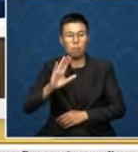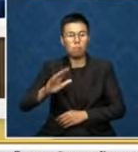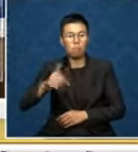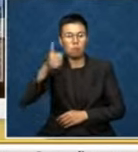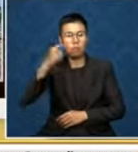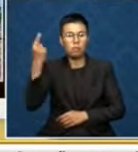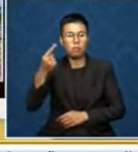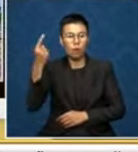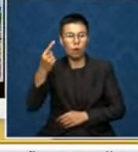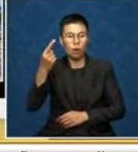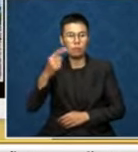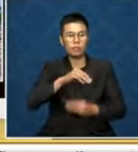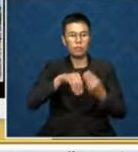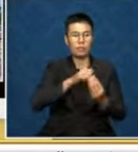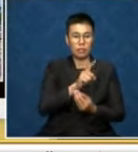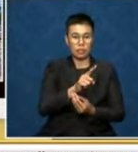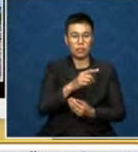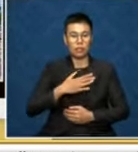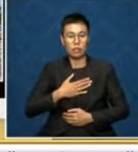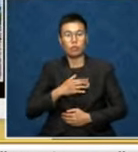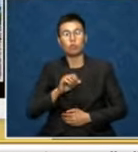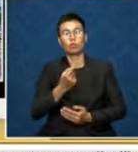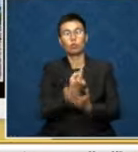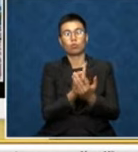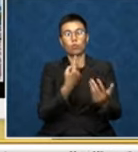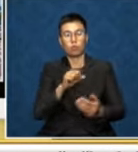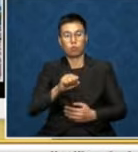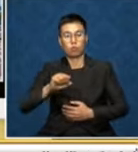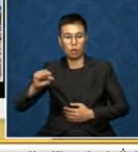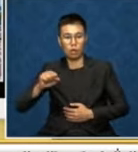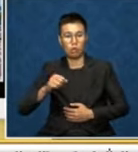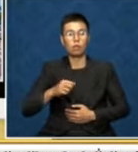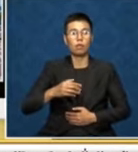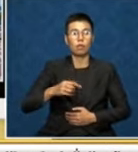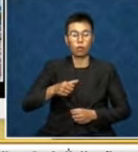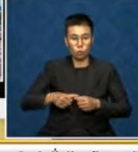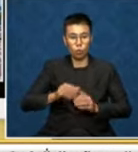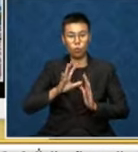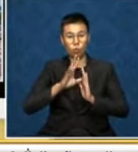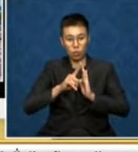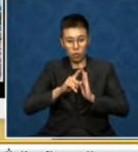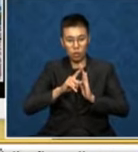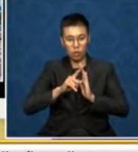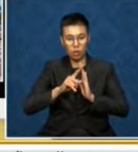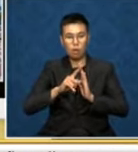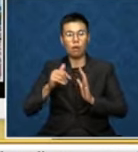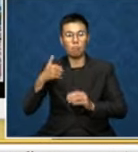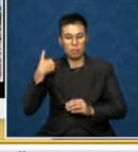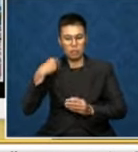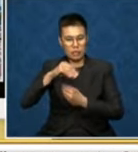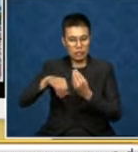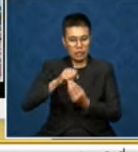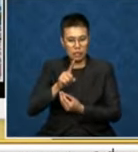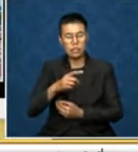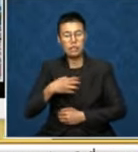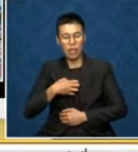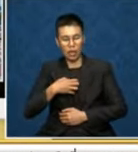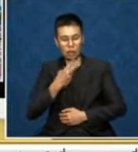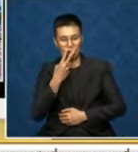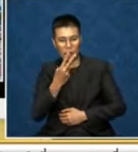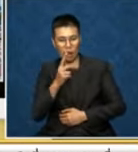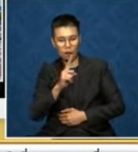รษฐกิจของประเทศดิฉันเป็นผู้แทนราษฎรที่อยู่เขตเมืองท่องเที่ยวและเมืองเศรษฐกิจดิฉันอยากเห็นจังหวัดของดิฉัน